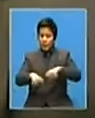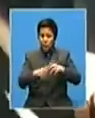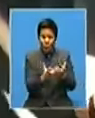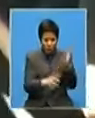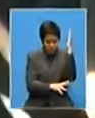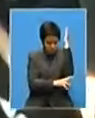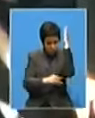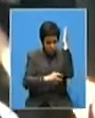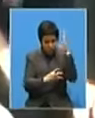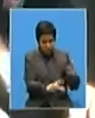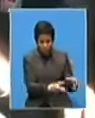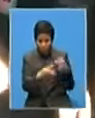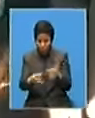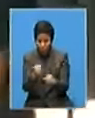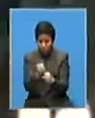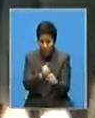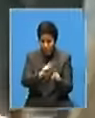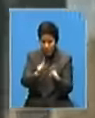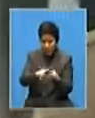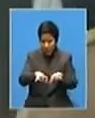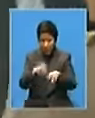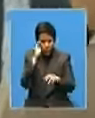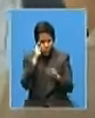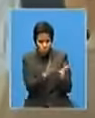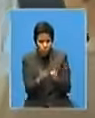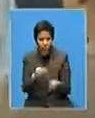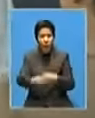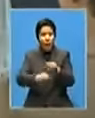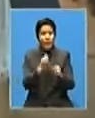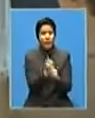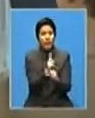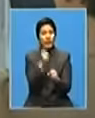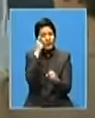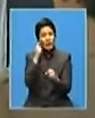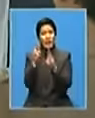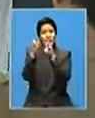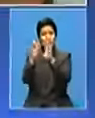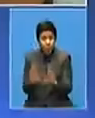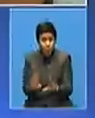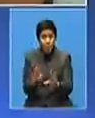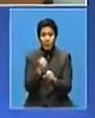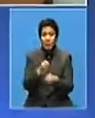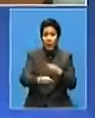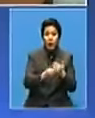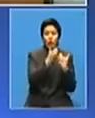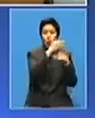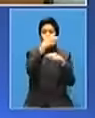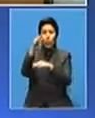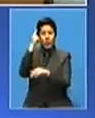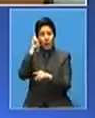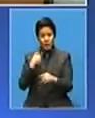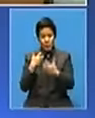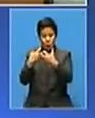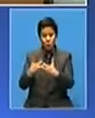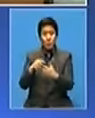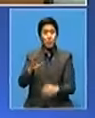ลผลิตมันสำปะหลังแล้วก็เป็นต้นทางในการจัดหาช่องทางการจัดจำหน่ายจัดการระบบการตลาดนะครับมีกลุ่มสหกรณ์